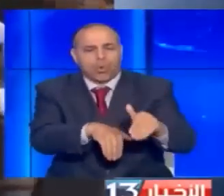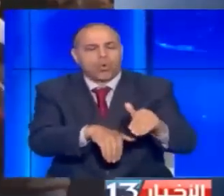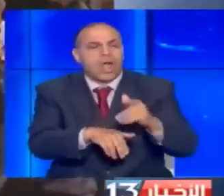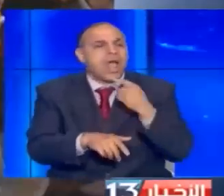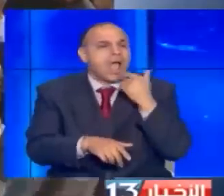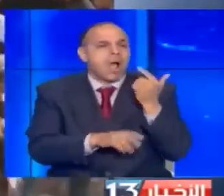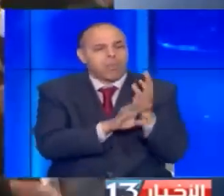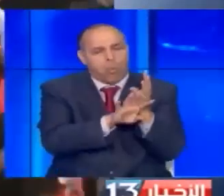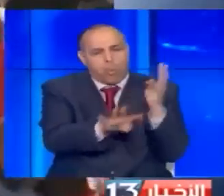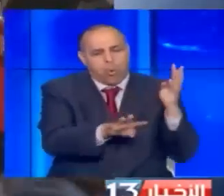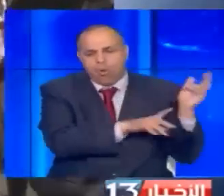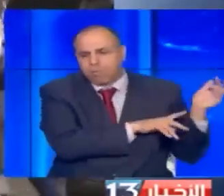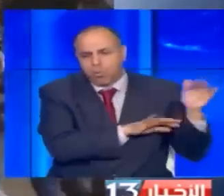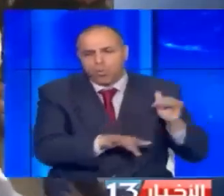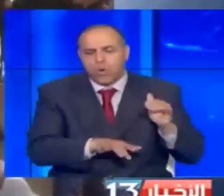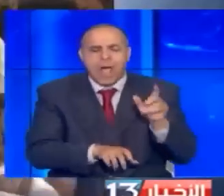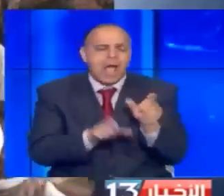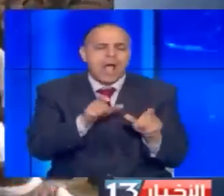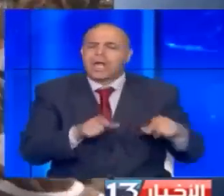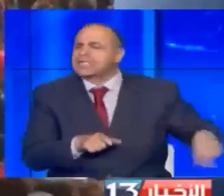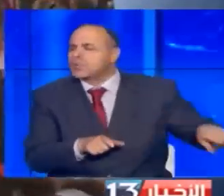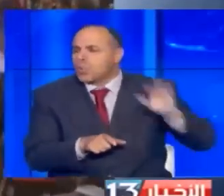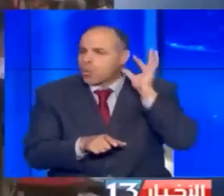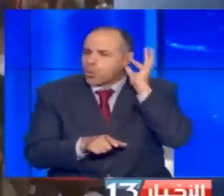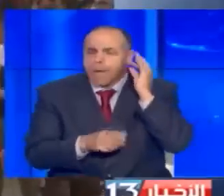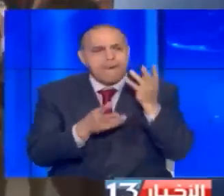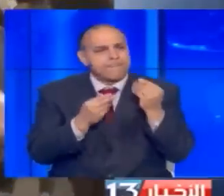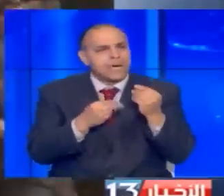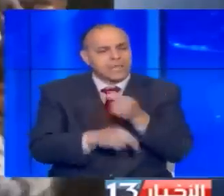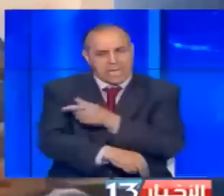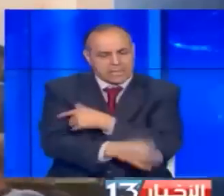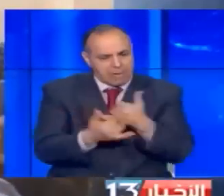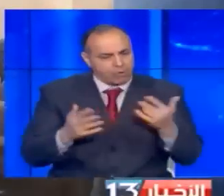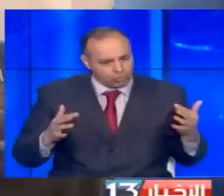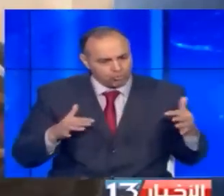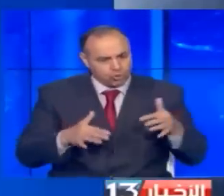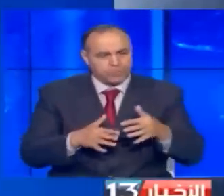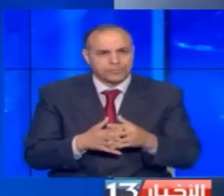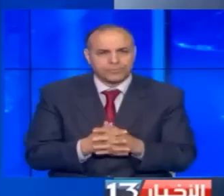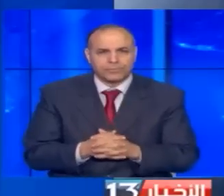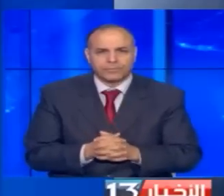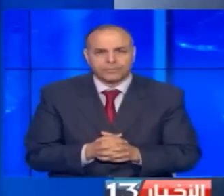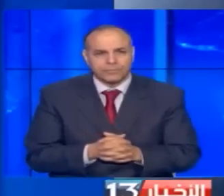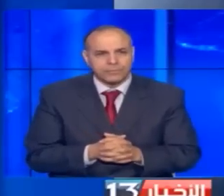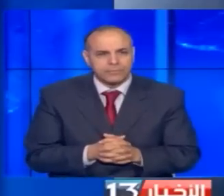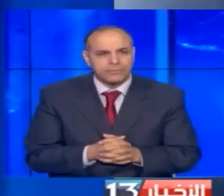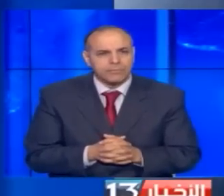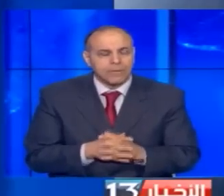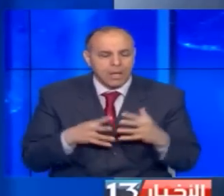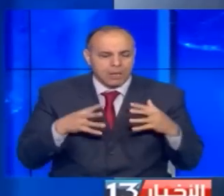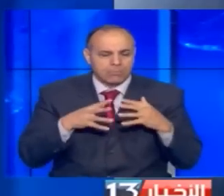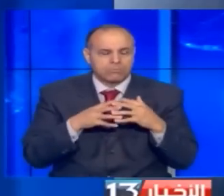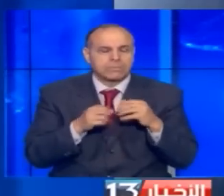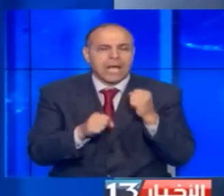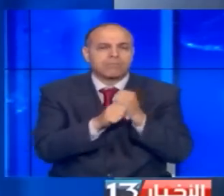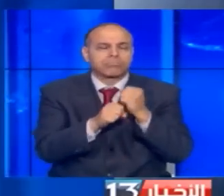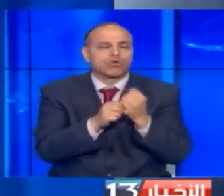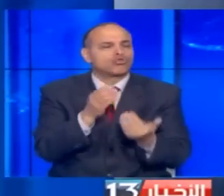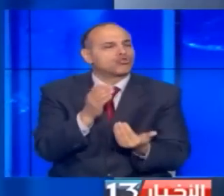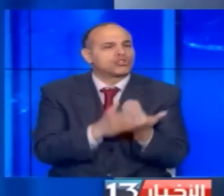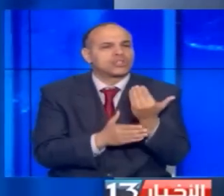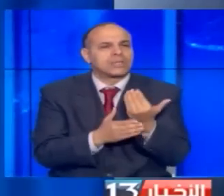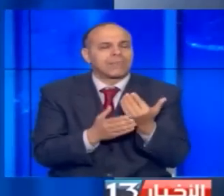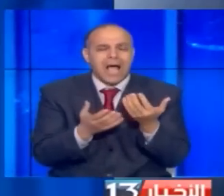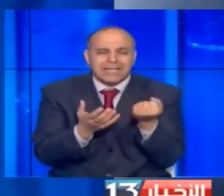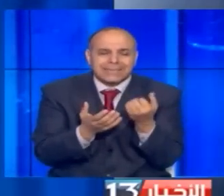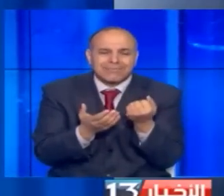جنازه حضرها اهل القصرين وعدد من الصحفيين. وحدة معملية ثالثة في مجال